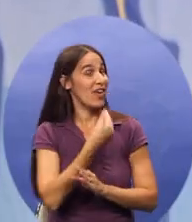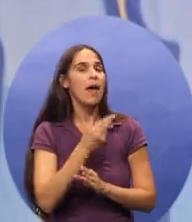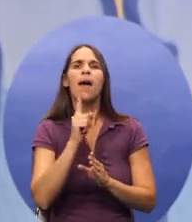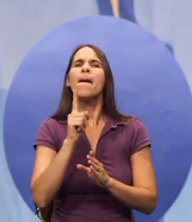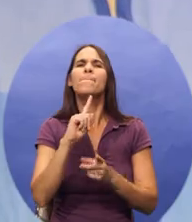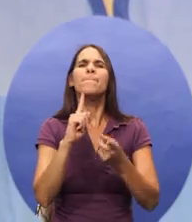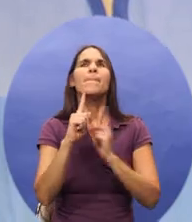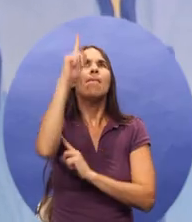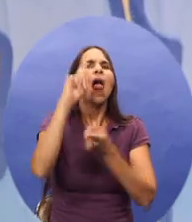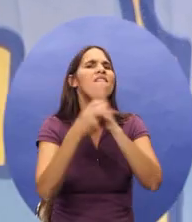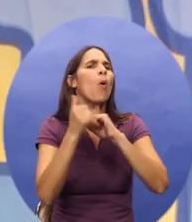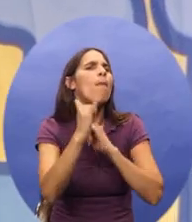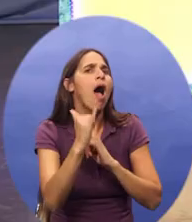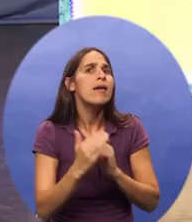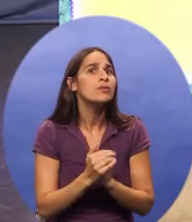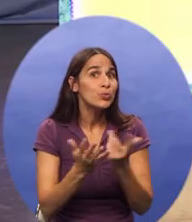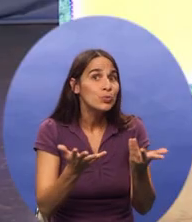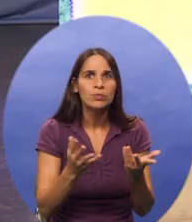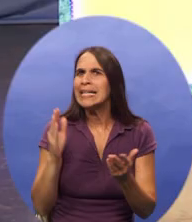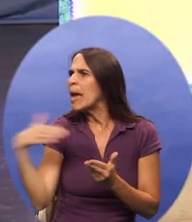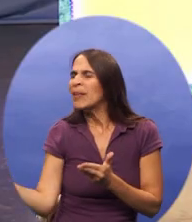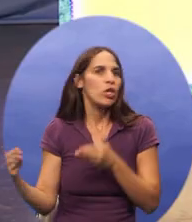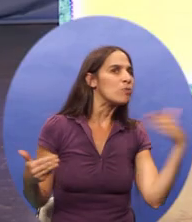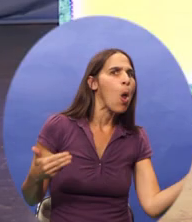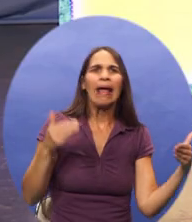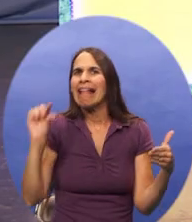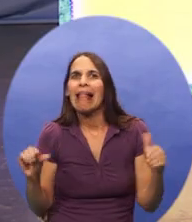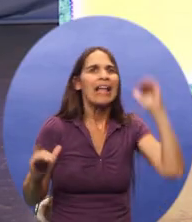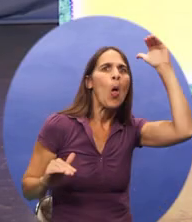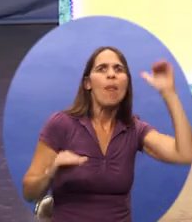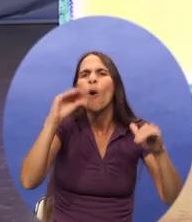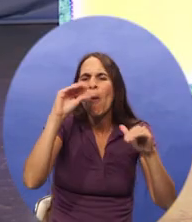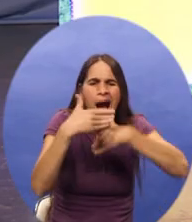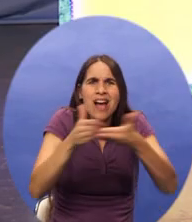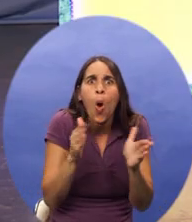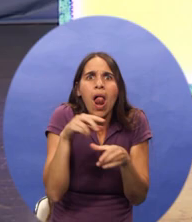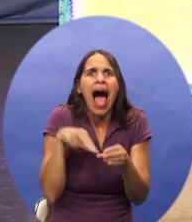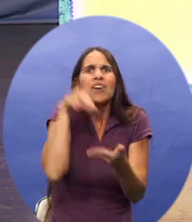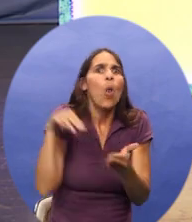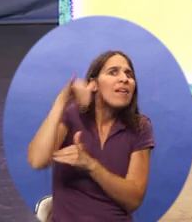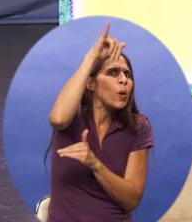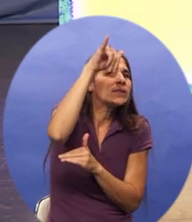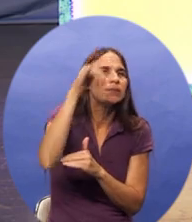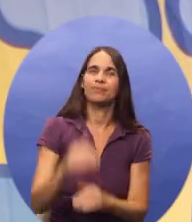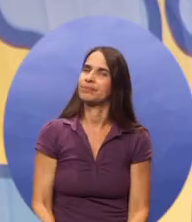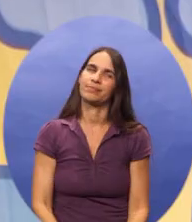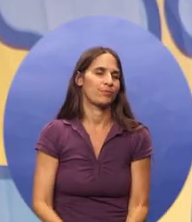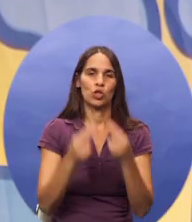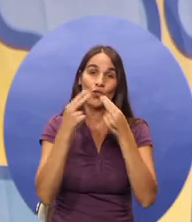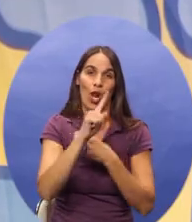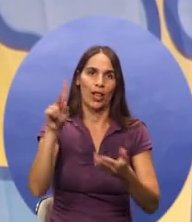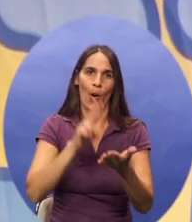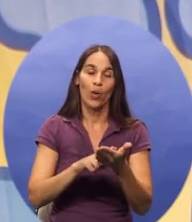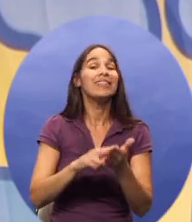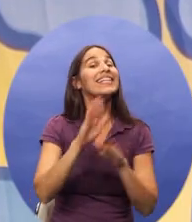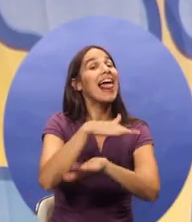יפה. מה ההפך מלמעלה? ימין, שמאל, קטן, גדול, מרובע, עגול, חרגול, מטוס. תשובות לא